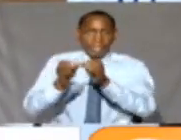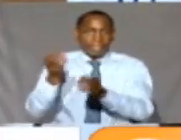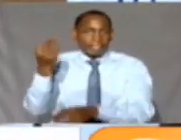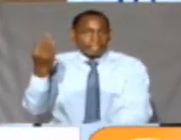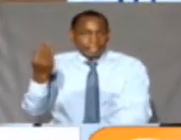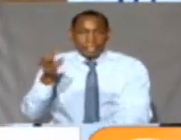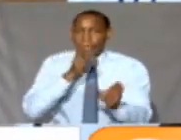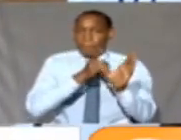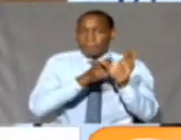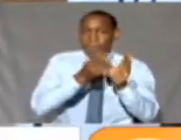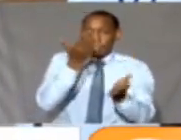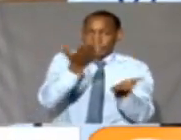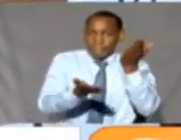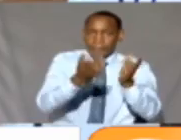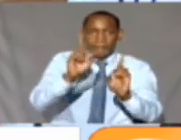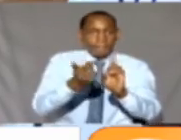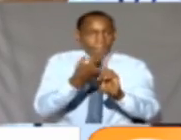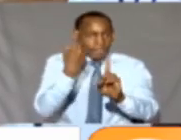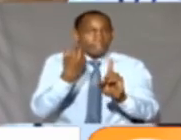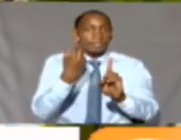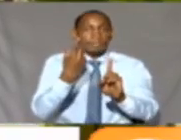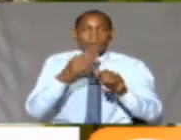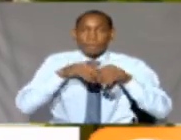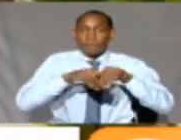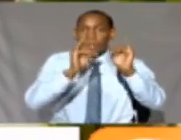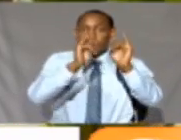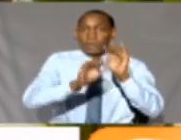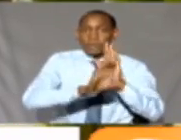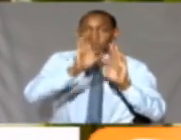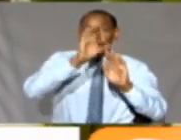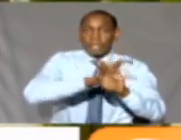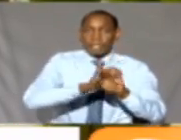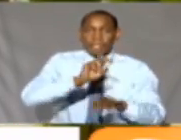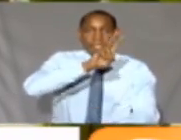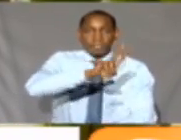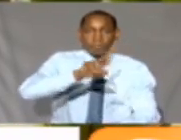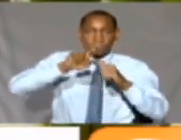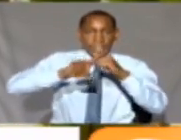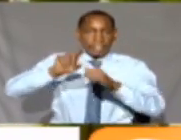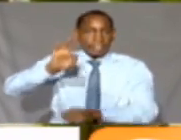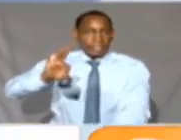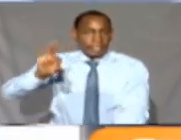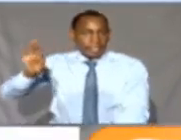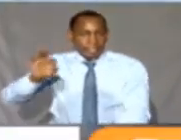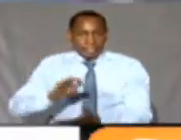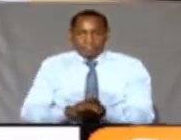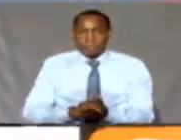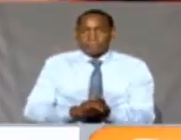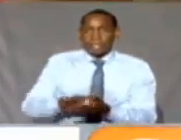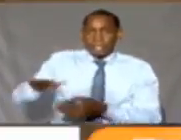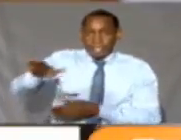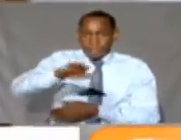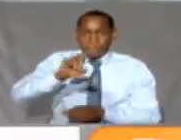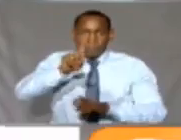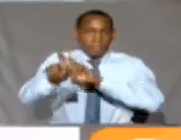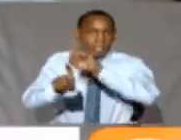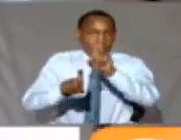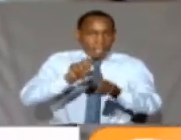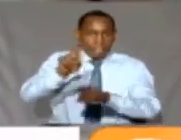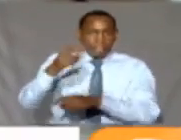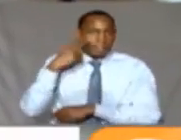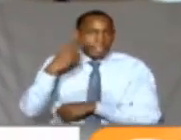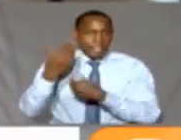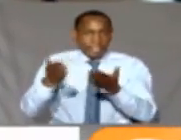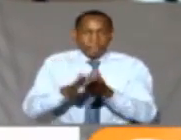walikuwa wanashiriki tathmini ya kwanza kabisa katika mtaala mpya wa elimu wa 2663. Mazingira ya mitihani hiyo